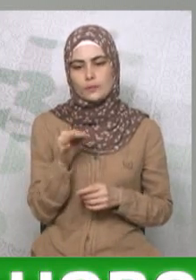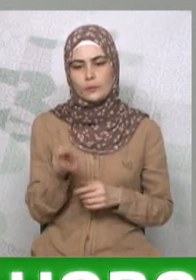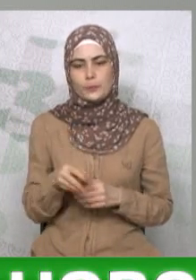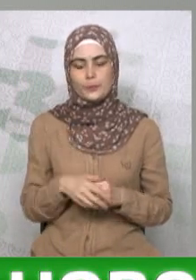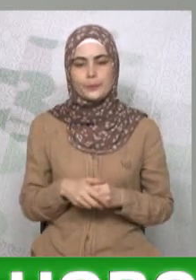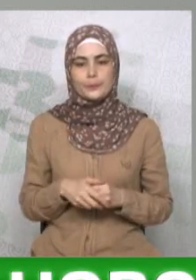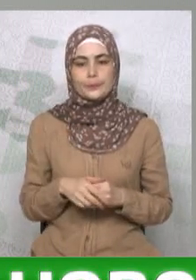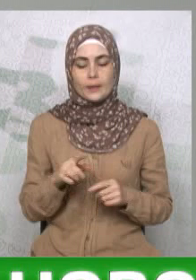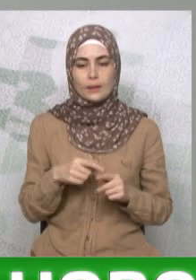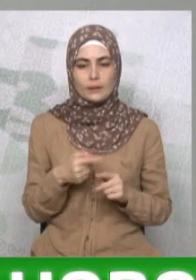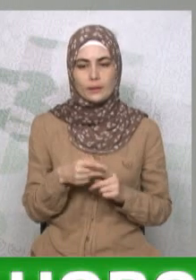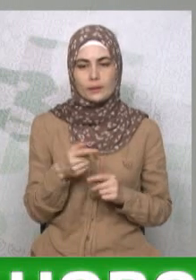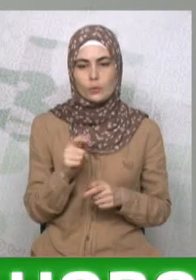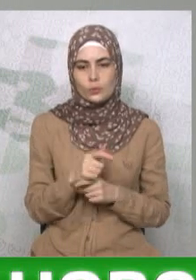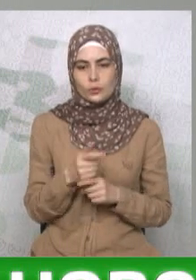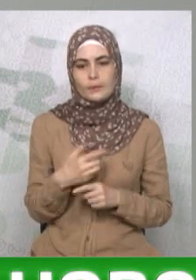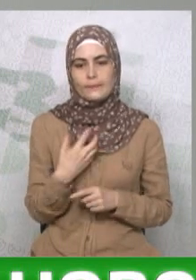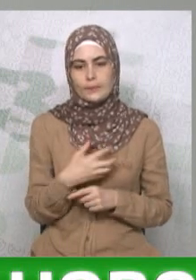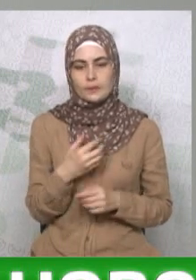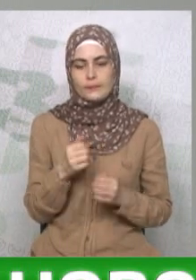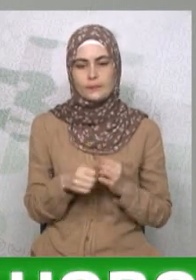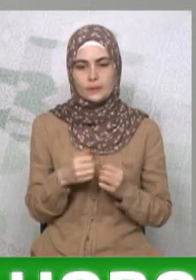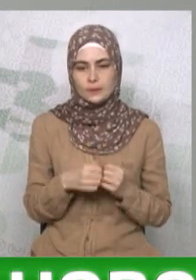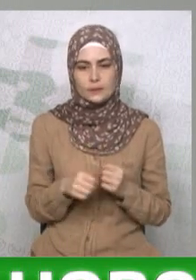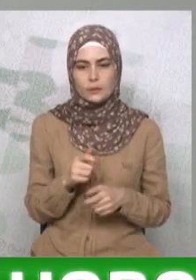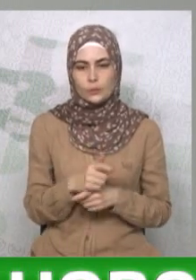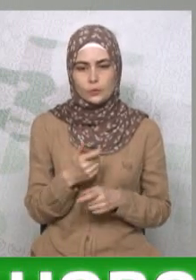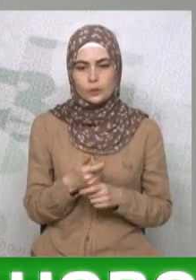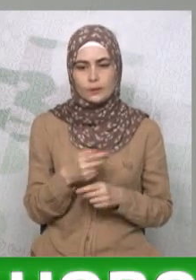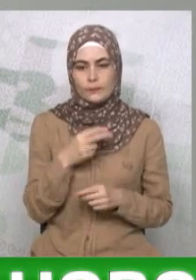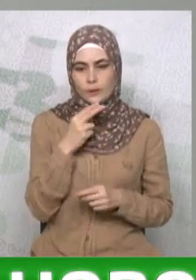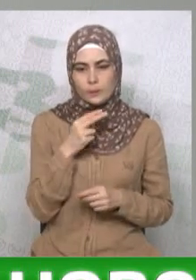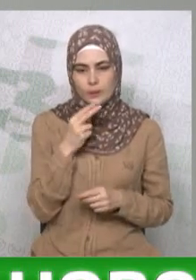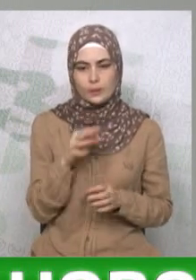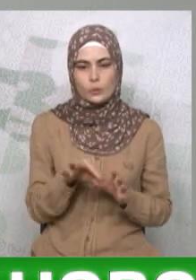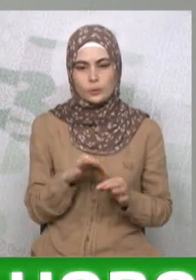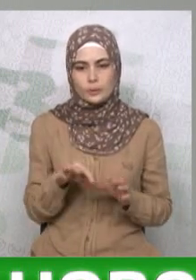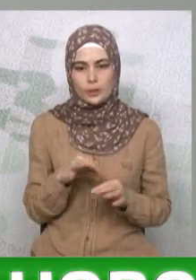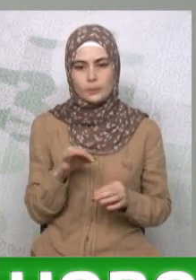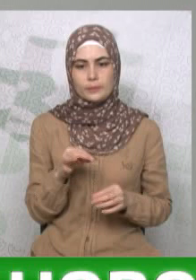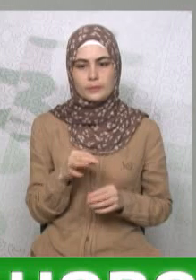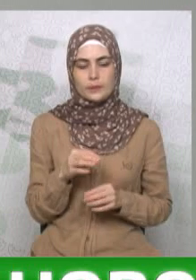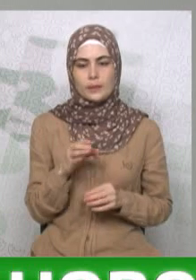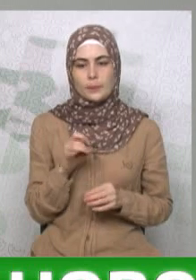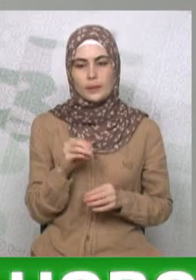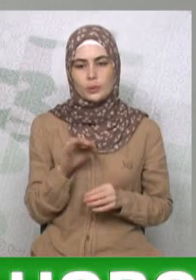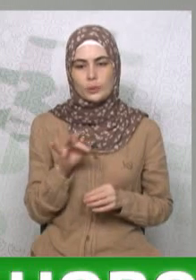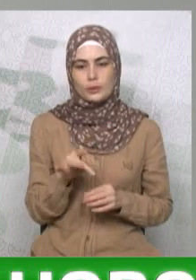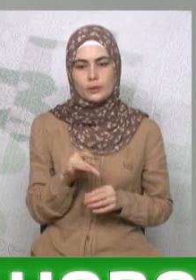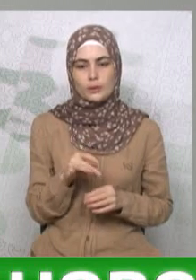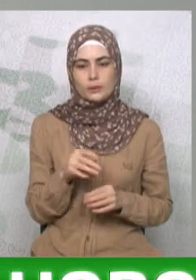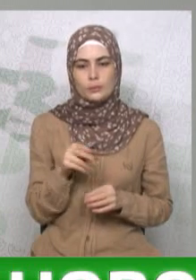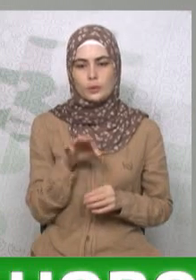факт и насколько это важно, мы всегда очень тщательно отбираем именно тот репертуар, который идет